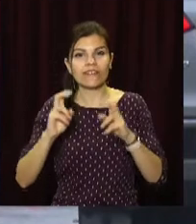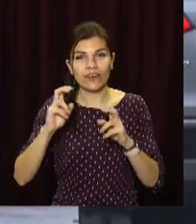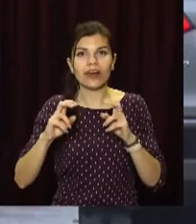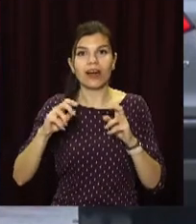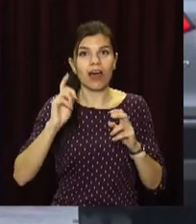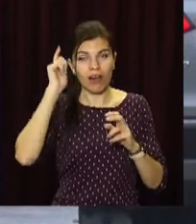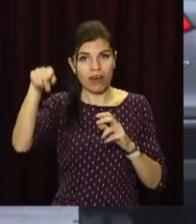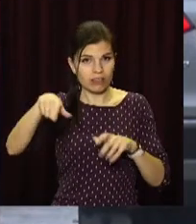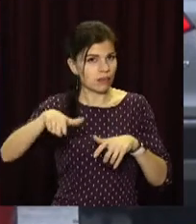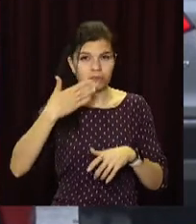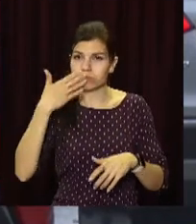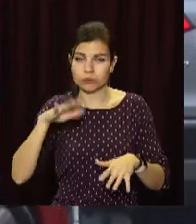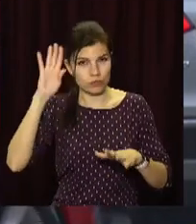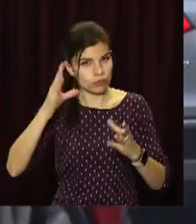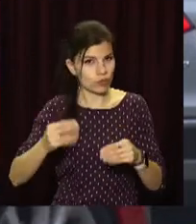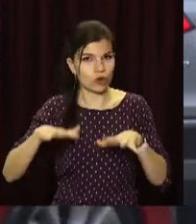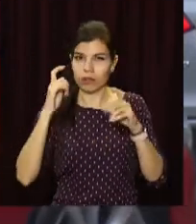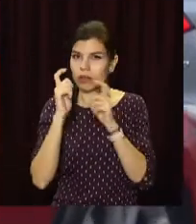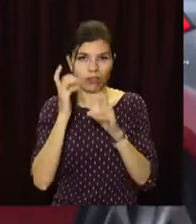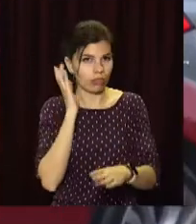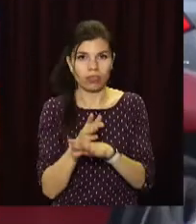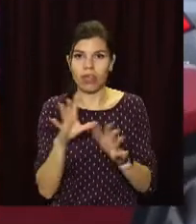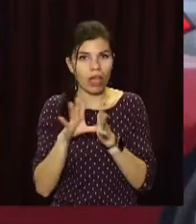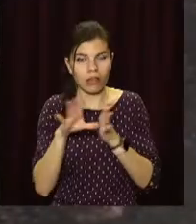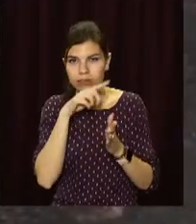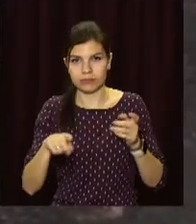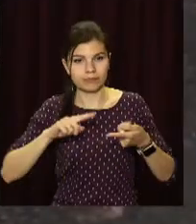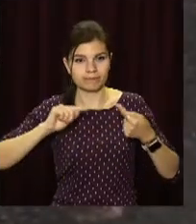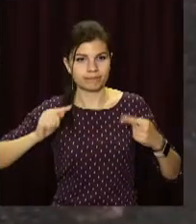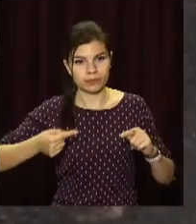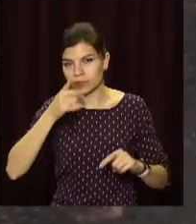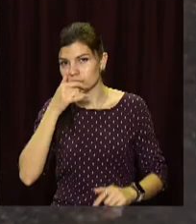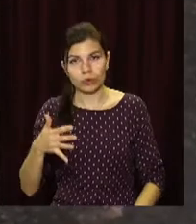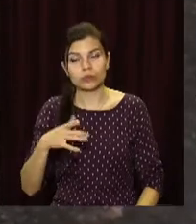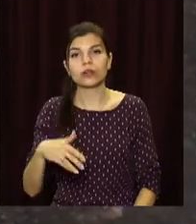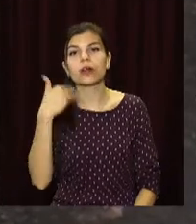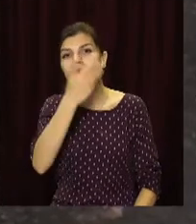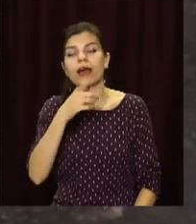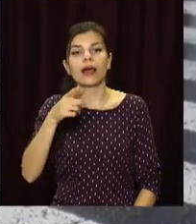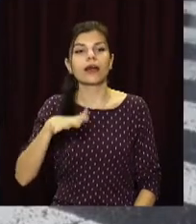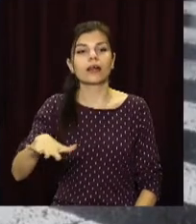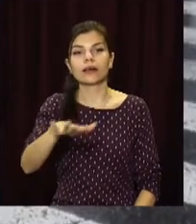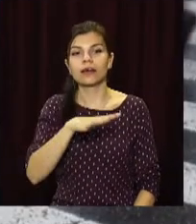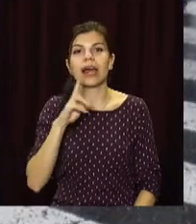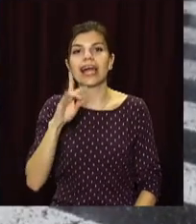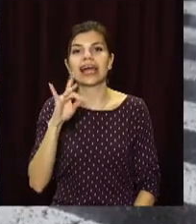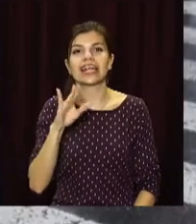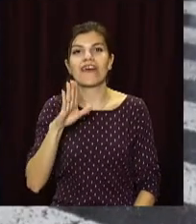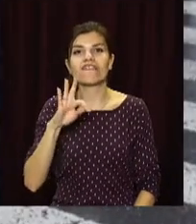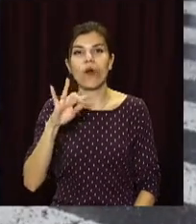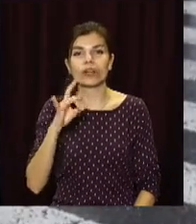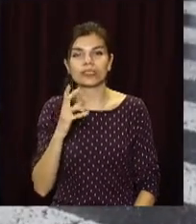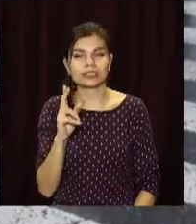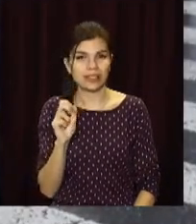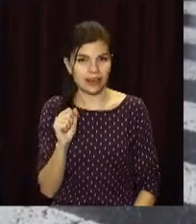А 15-й трамвай курсує від залізничного вокзалу до вулиці Давидова. На Криворізьку доїхати не може через